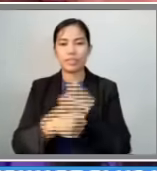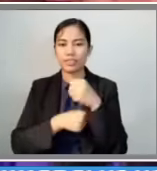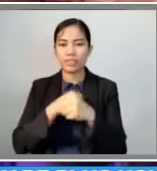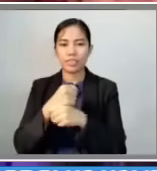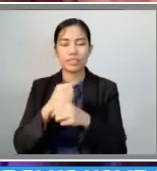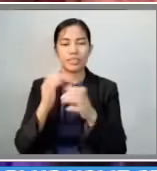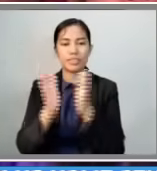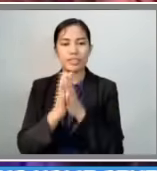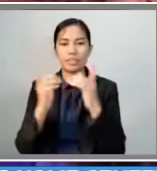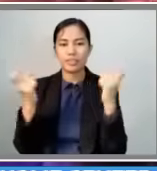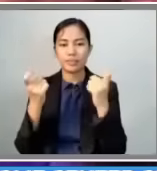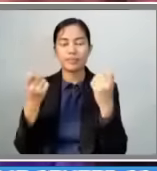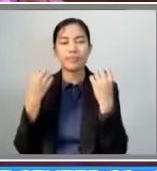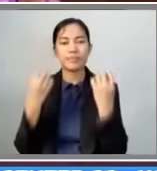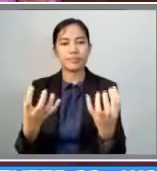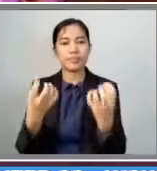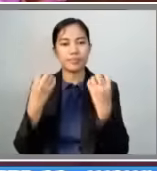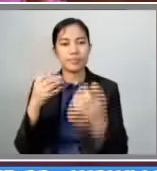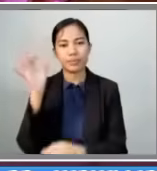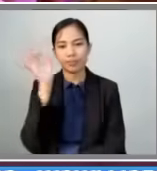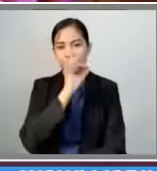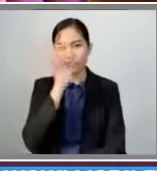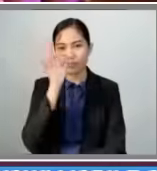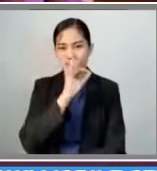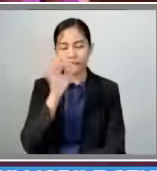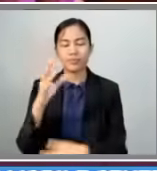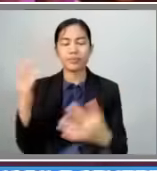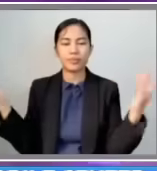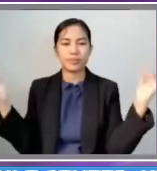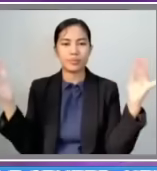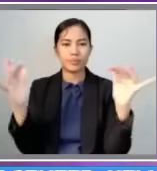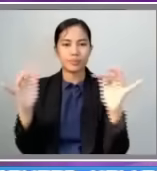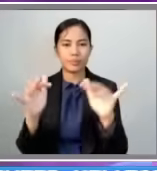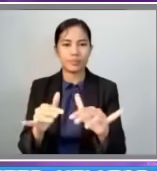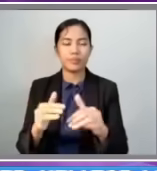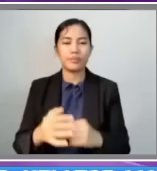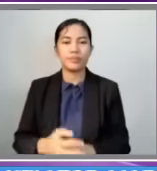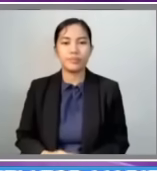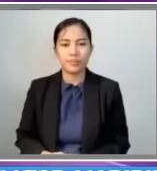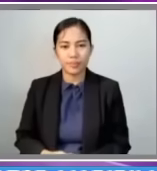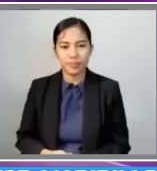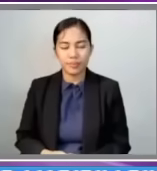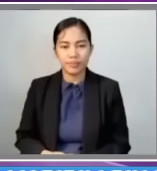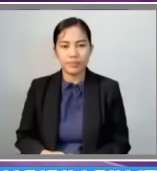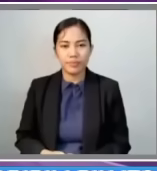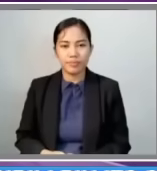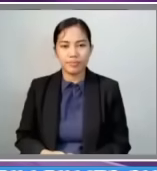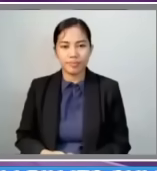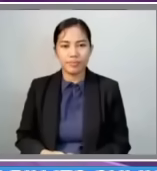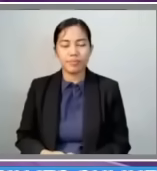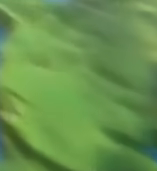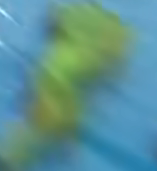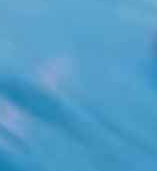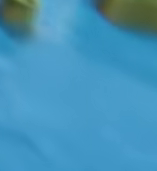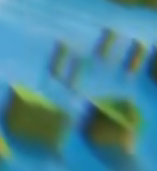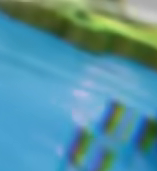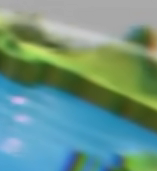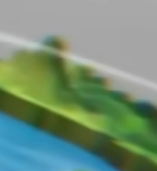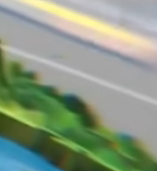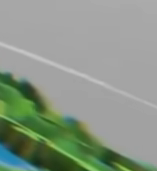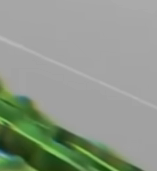Pinoy at ibang lahi ang dumalo sa event. Pinusuan ang instant pa-concert ng Juliverse.